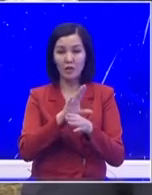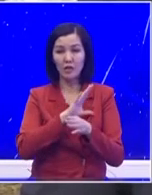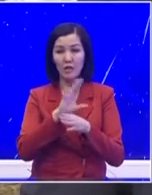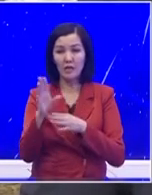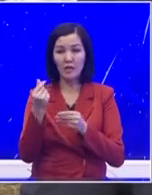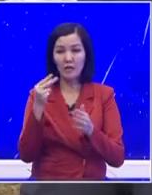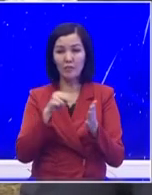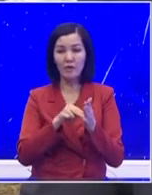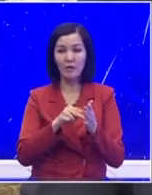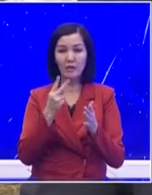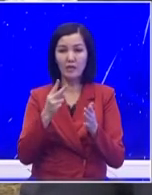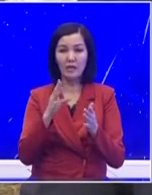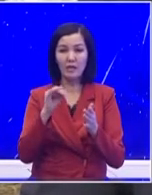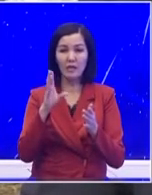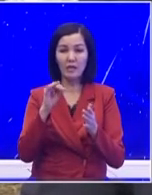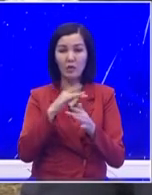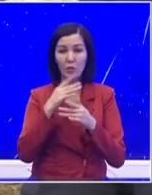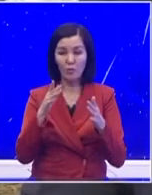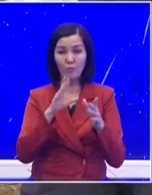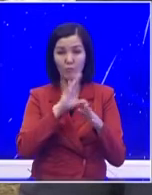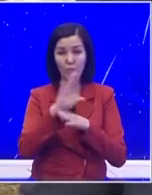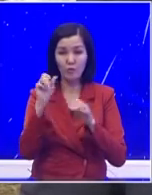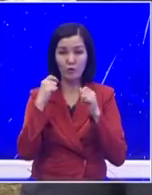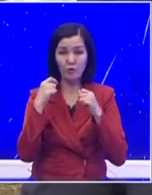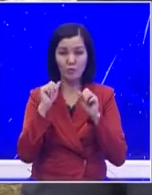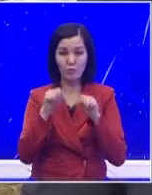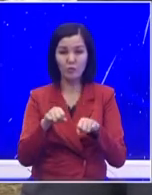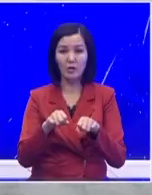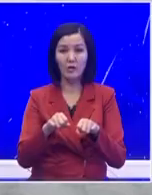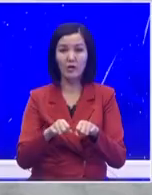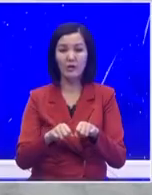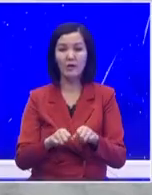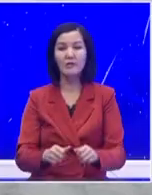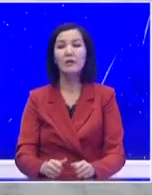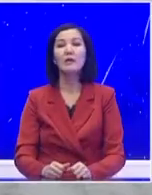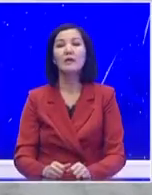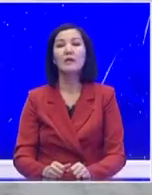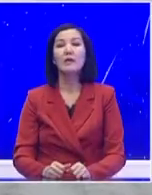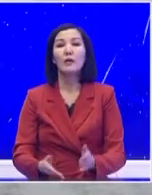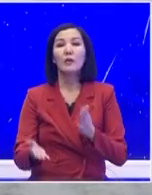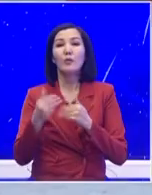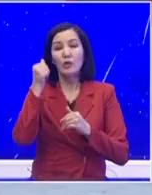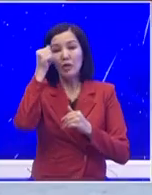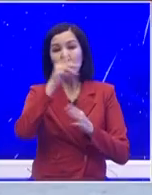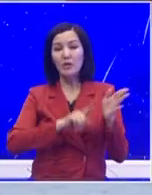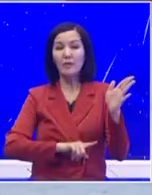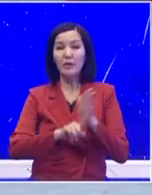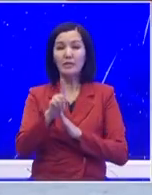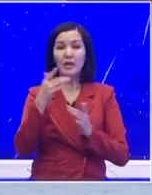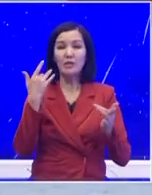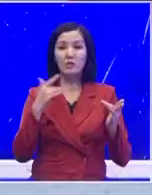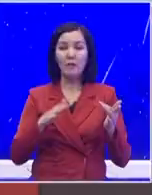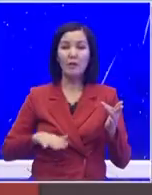баға екі есе көтеріліп кете береді. Бізге одан пайда жоқ. Осыдан кейін өткен жылы жұмыс бастаған Жамбыл